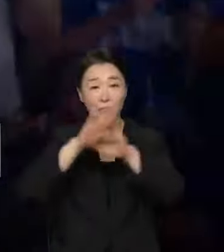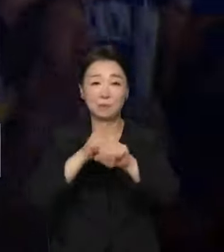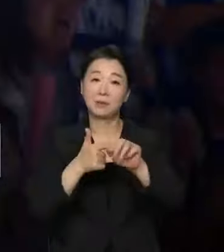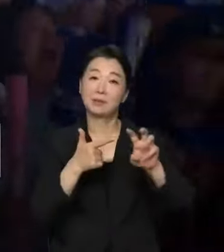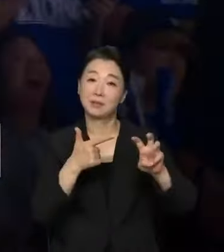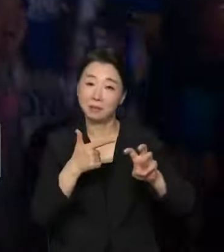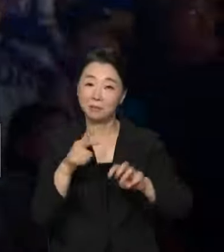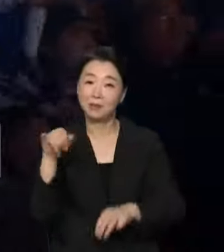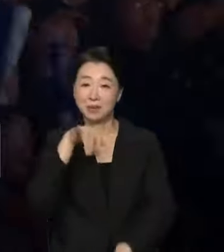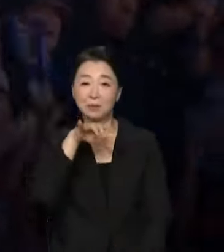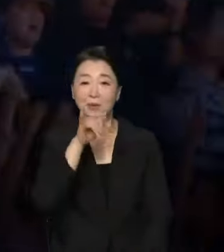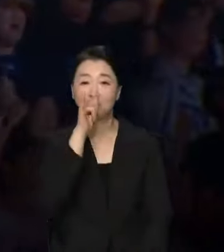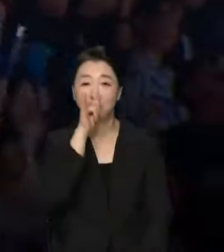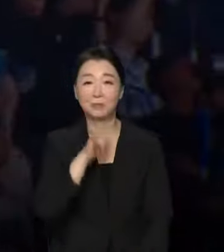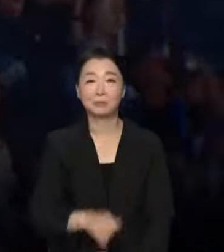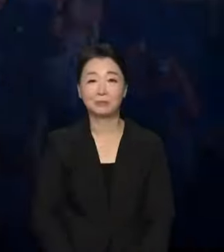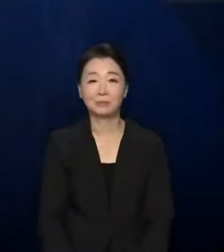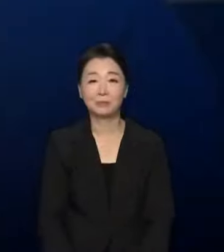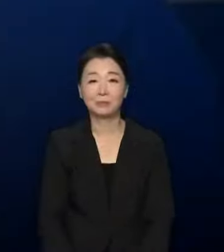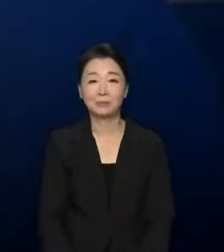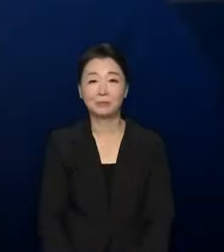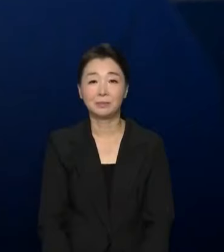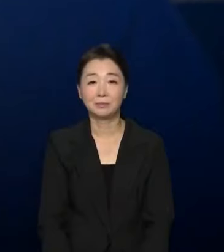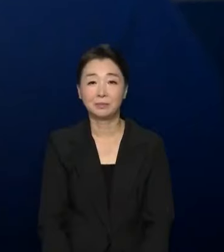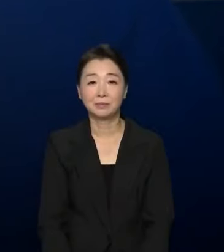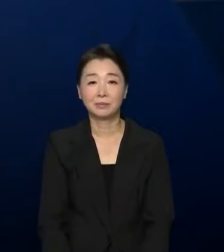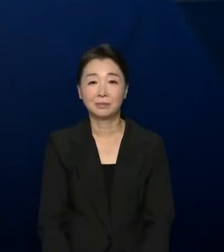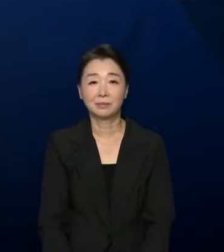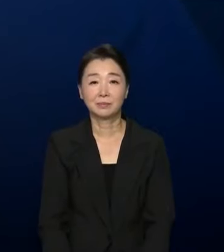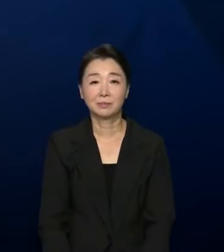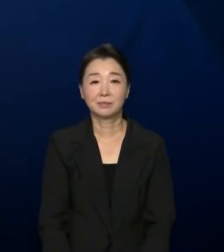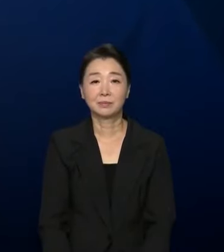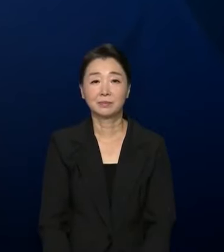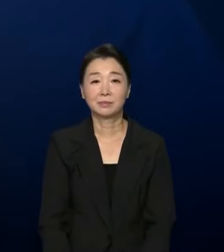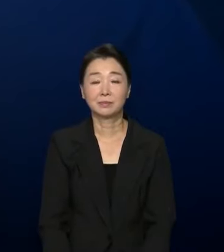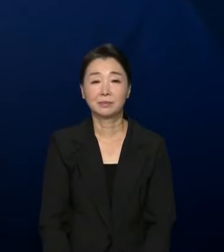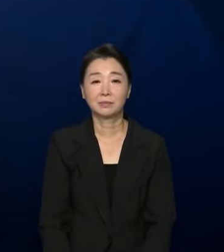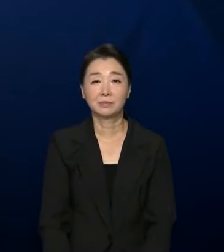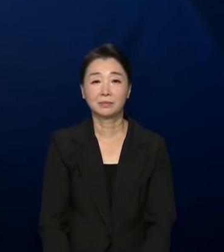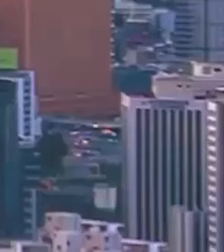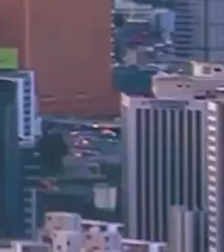30분 잠실에서 시작됩니다. 오늘의 야구였습니다.